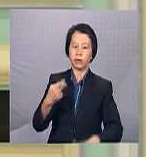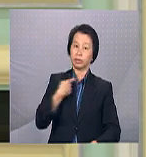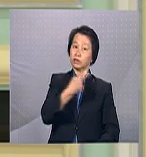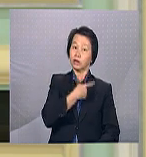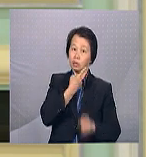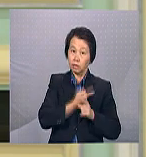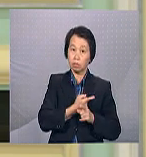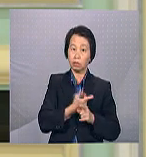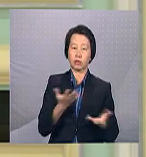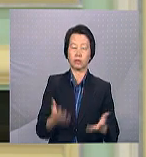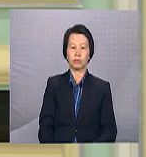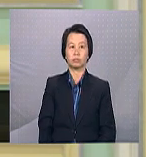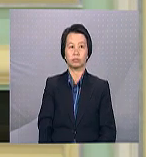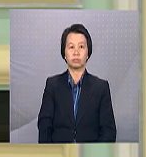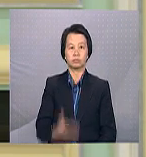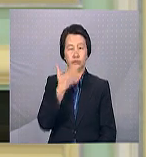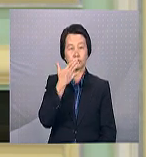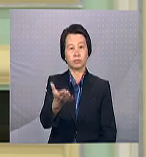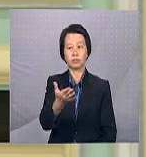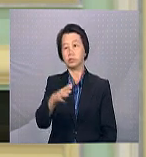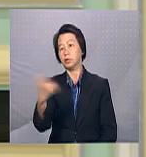semua. Terima kasih.